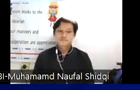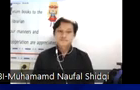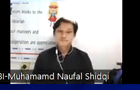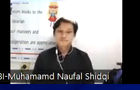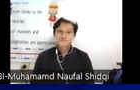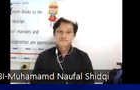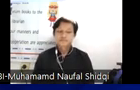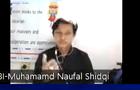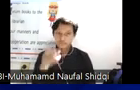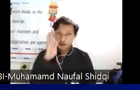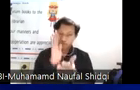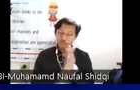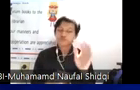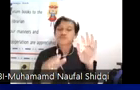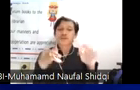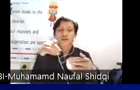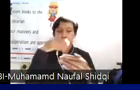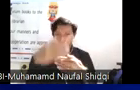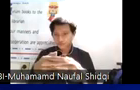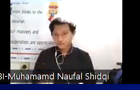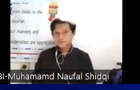nanti bisa di klik next